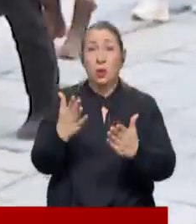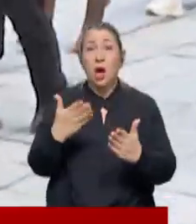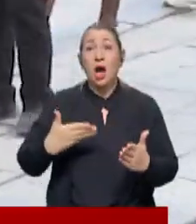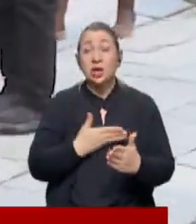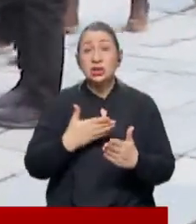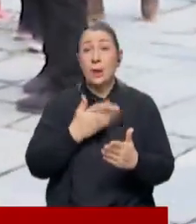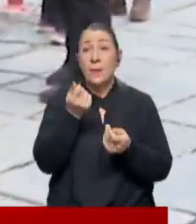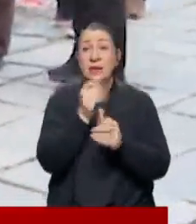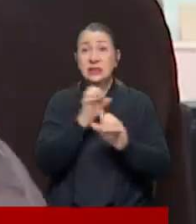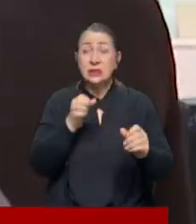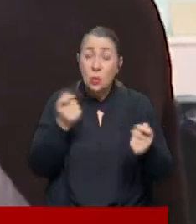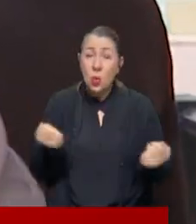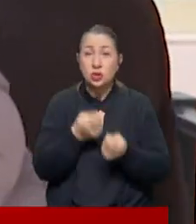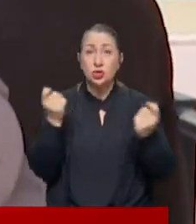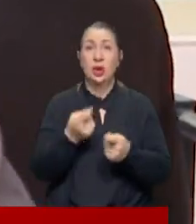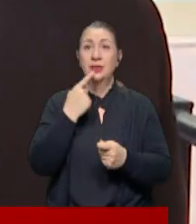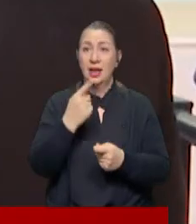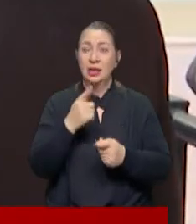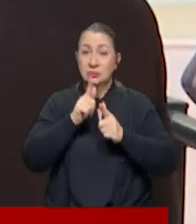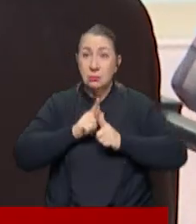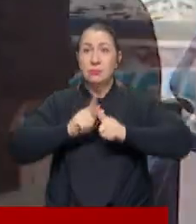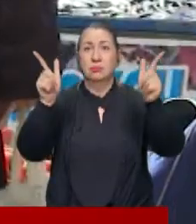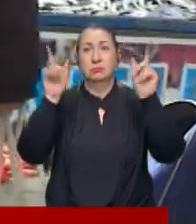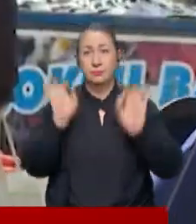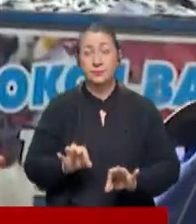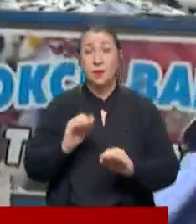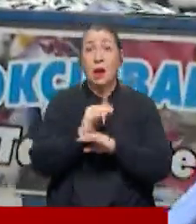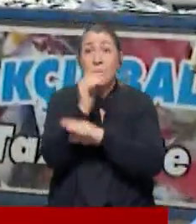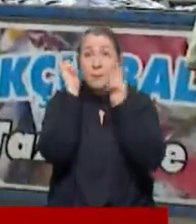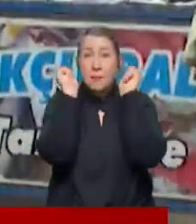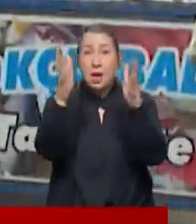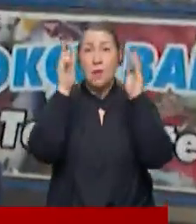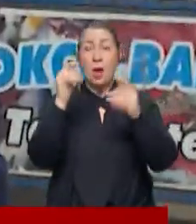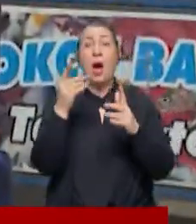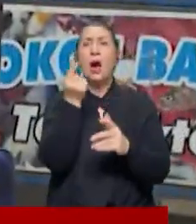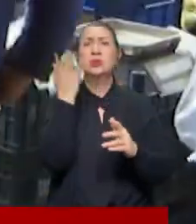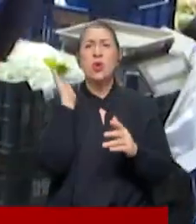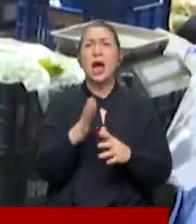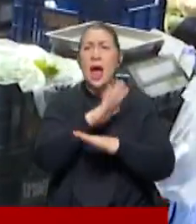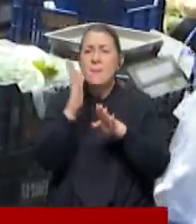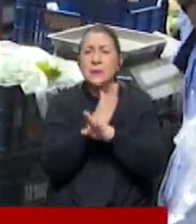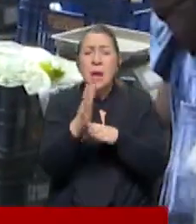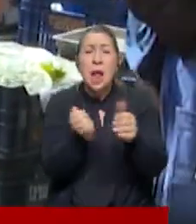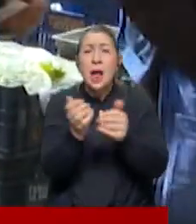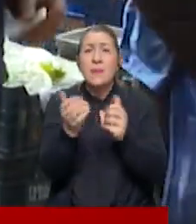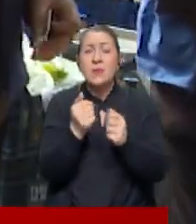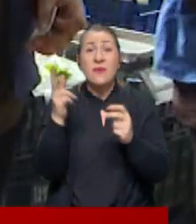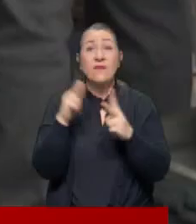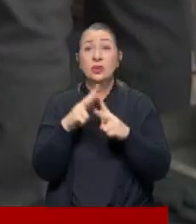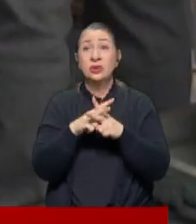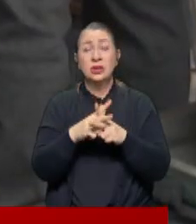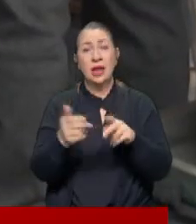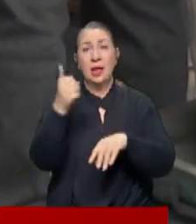Açlıkla, parasızlıkla boğuşuyor diyerek ses yükseltti. Hayat pahalılığı ve az da olsa her ürüne erişebilmenin